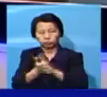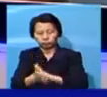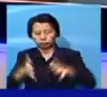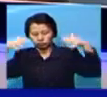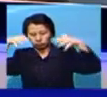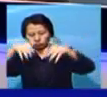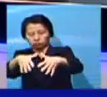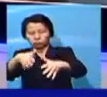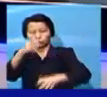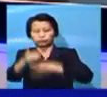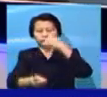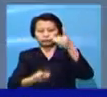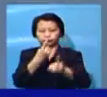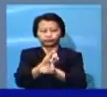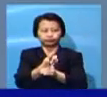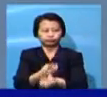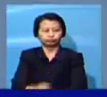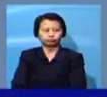perhatian